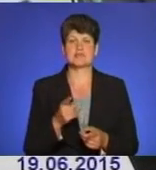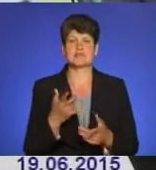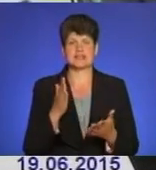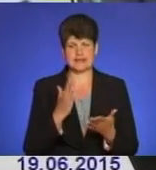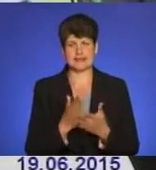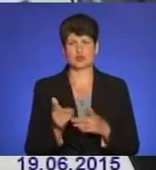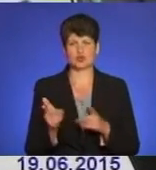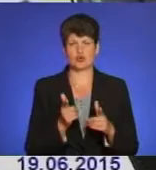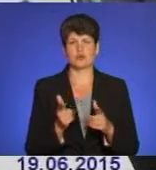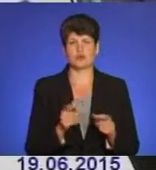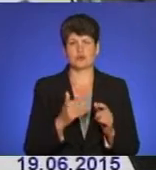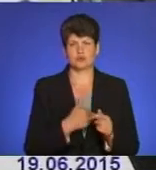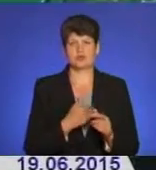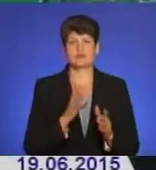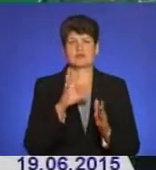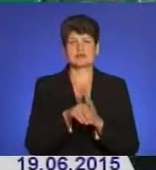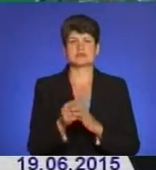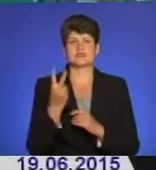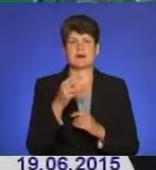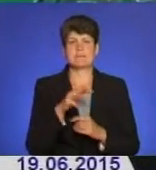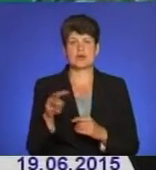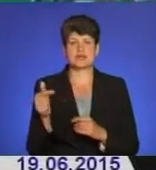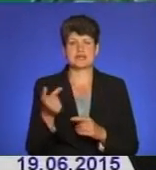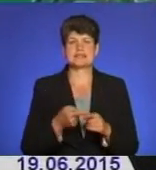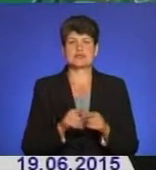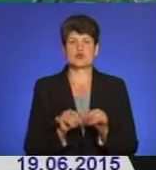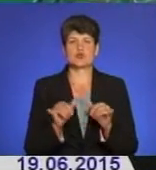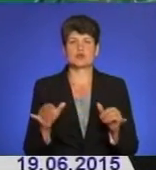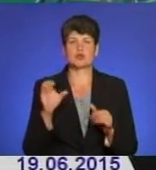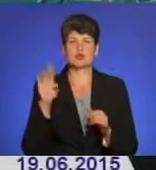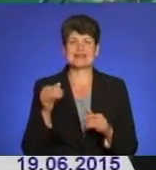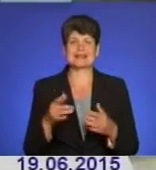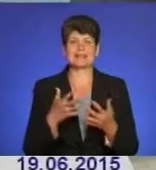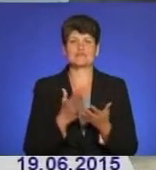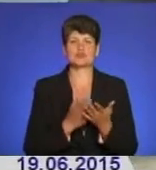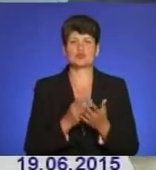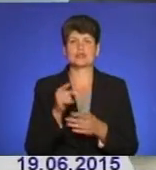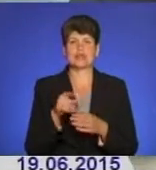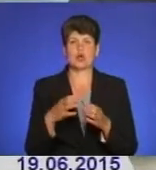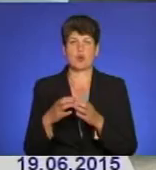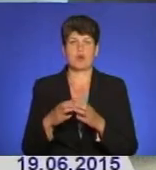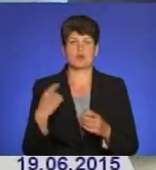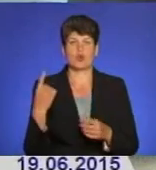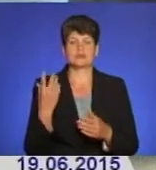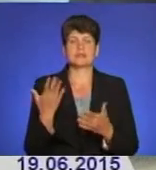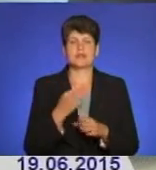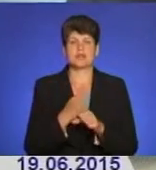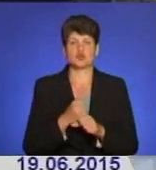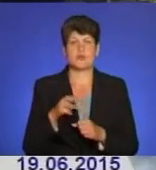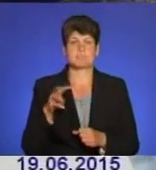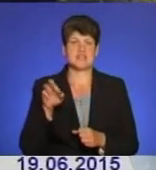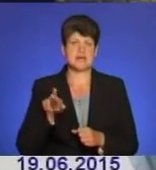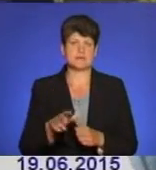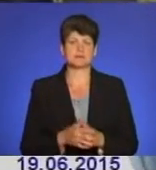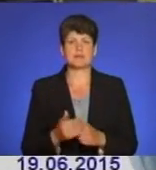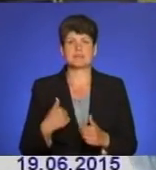готові інвестувати 2 мільйона гривень. Йдеться про розвиток соціальної інфраструктури тих громад області, де працює «Мрія».